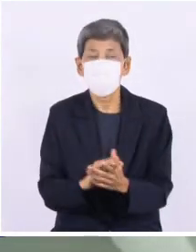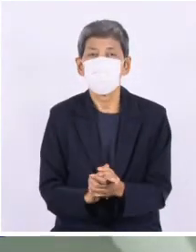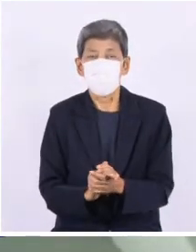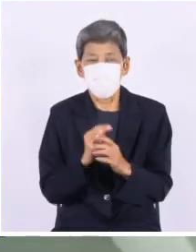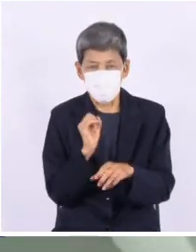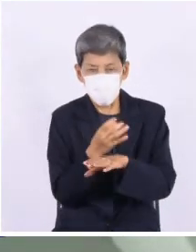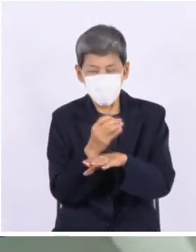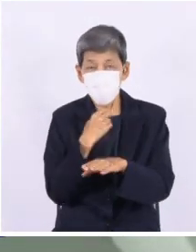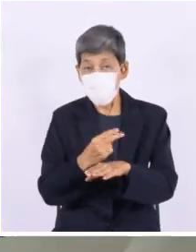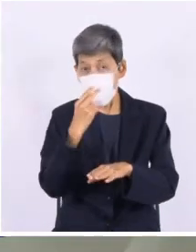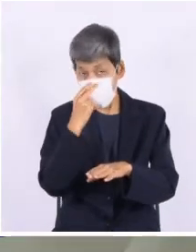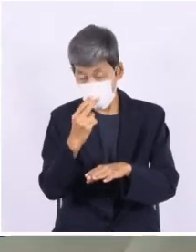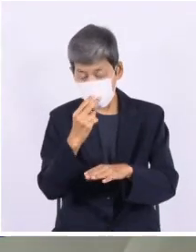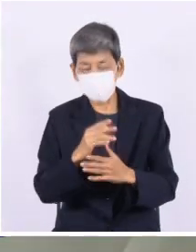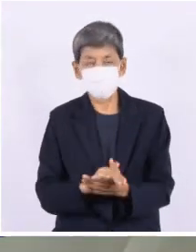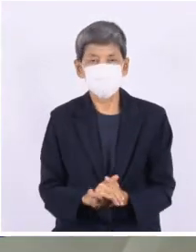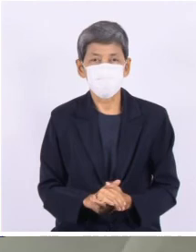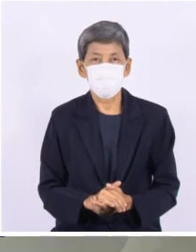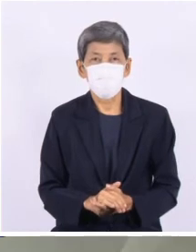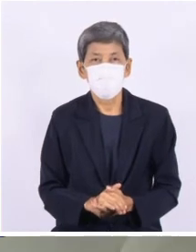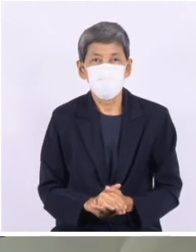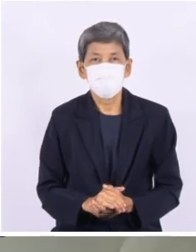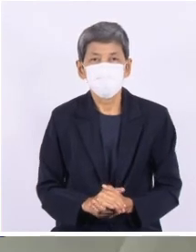ยอ้าวเดี๋ยวดูคลิปเหตุการณ์กันหน่อยค่ะ